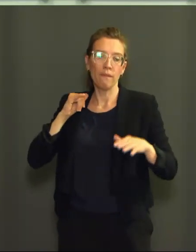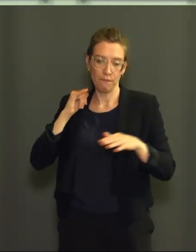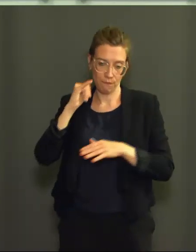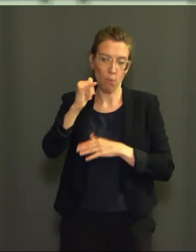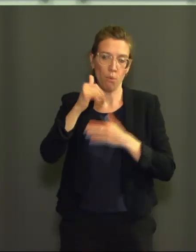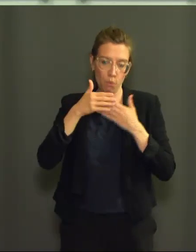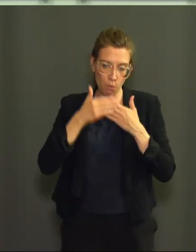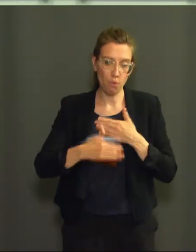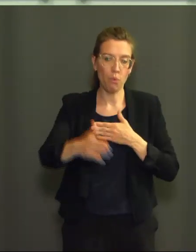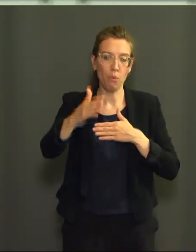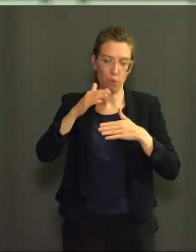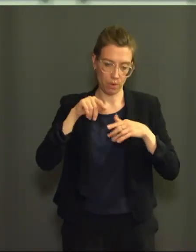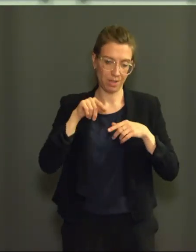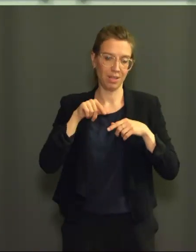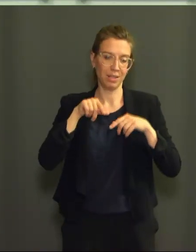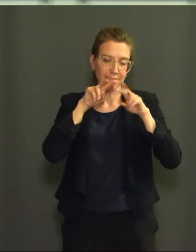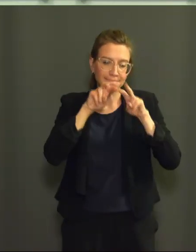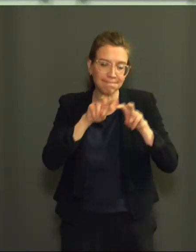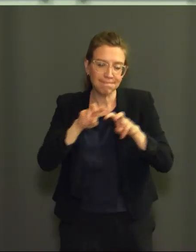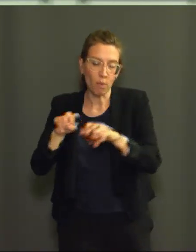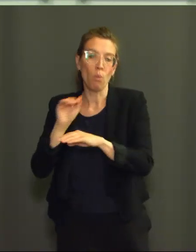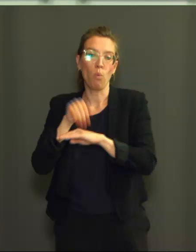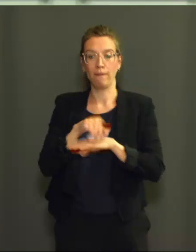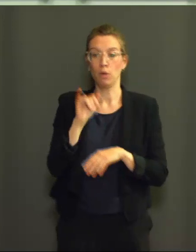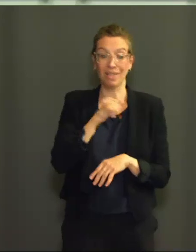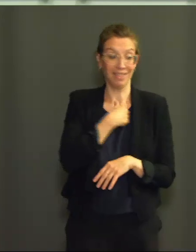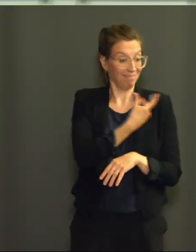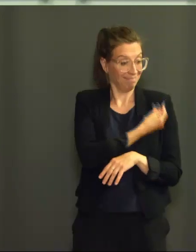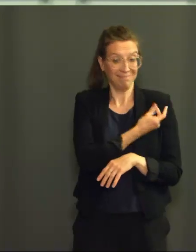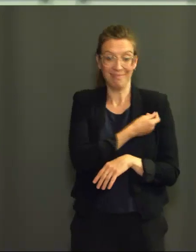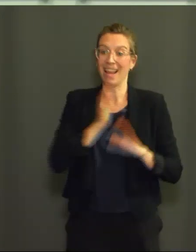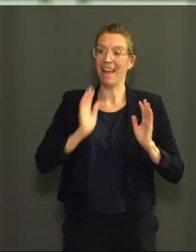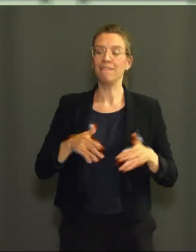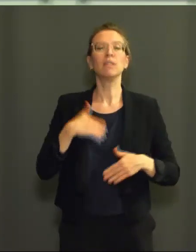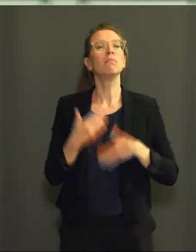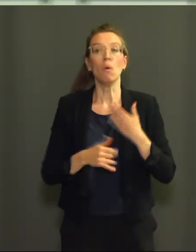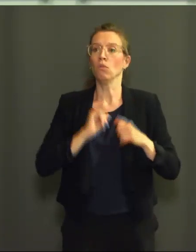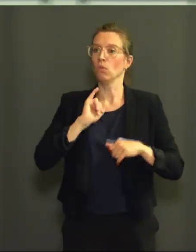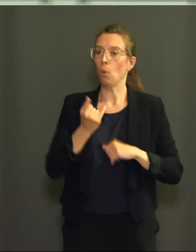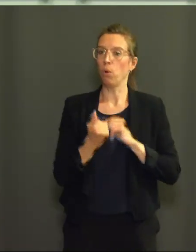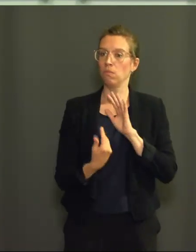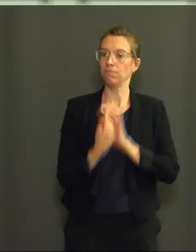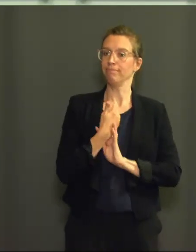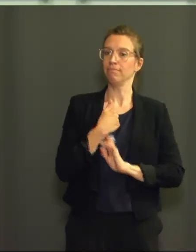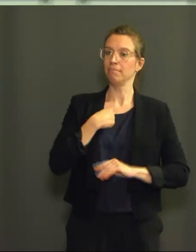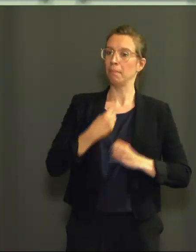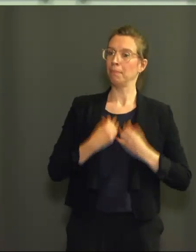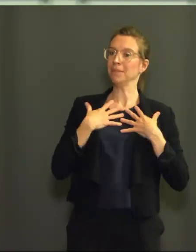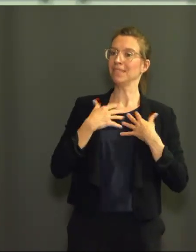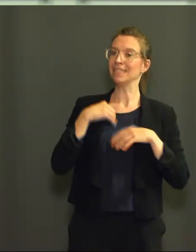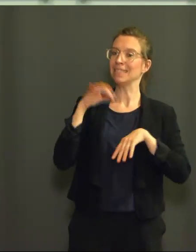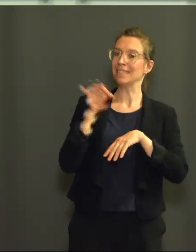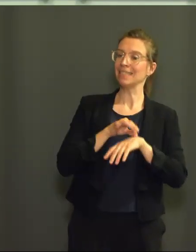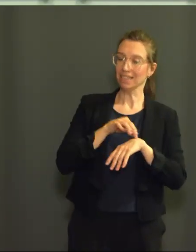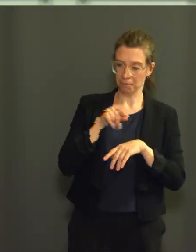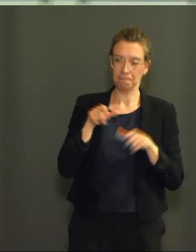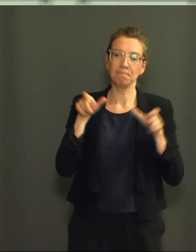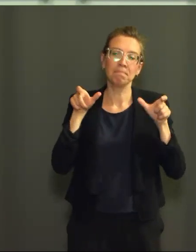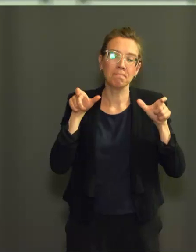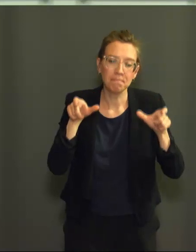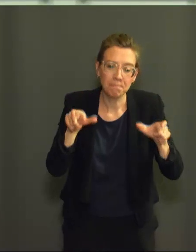onderzoeken uitvoeren om de risicofactoren van deze infecties te identificeren. We kijken onder andere naar de